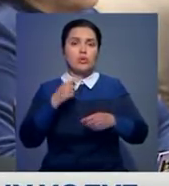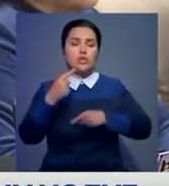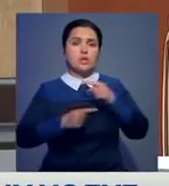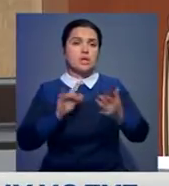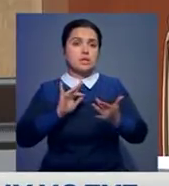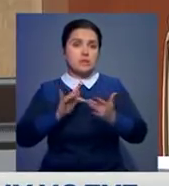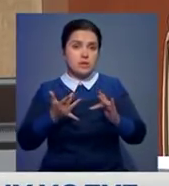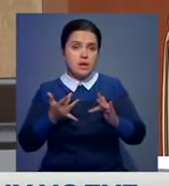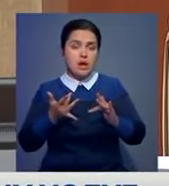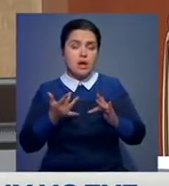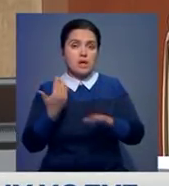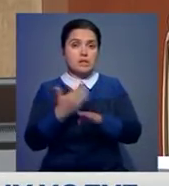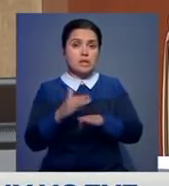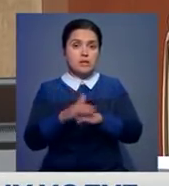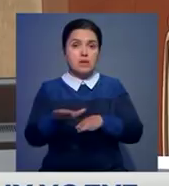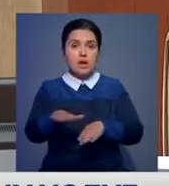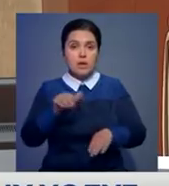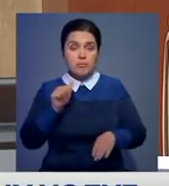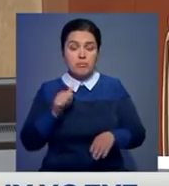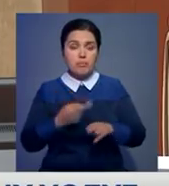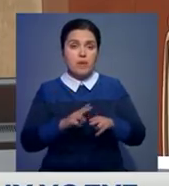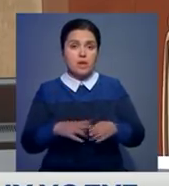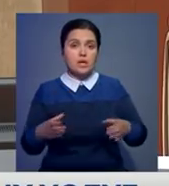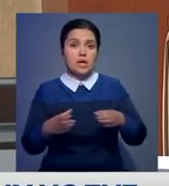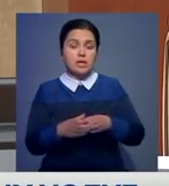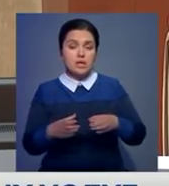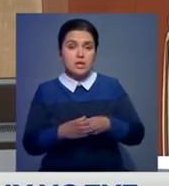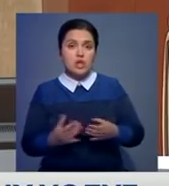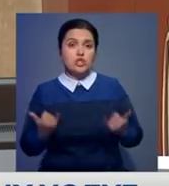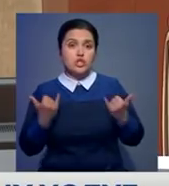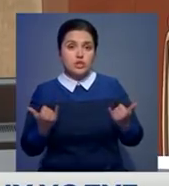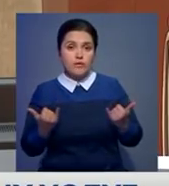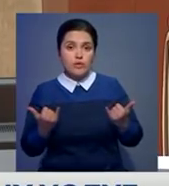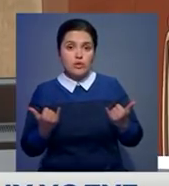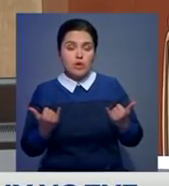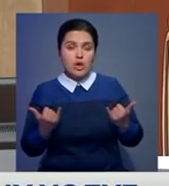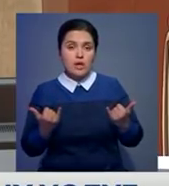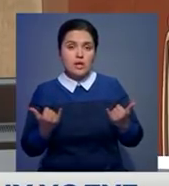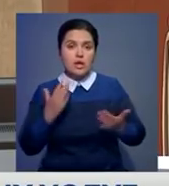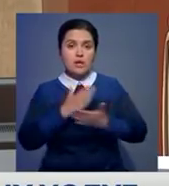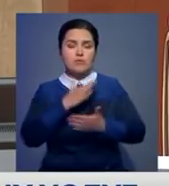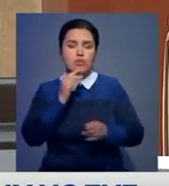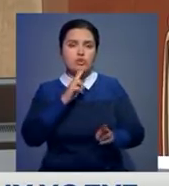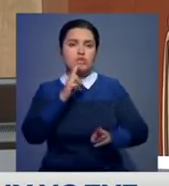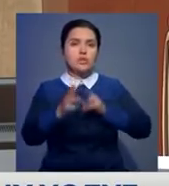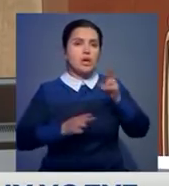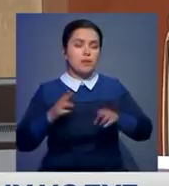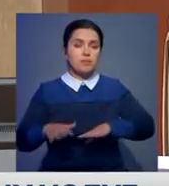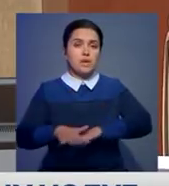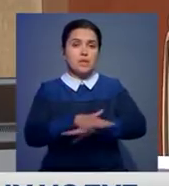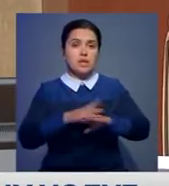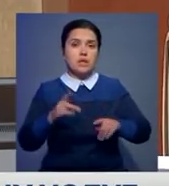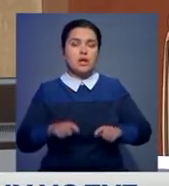онлайн-кредитования. Именно в адрес этих организаций сегодня приходится значительное количество жалоб населения